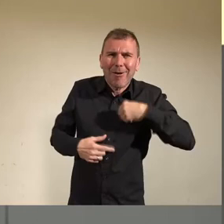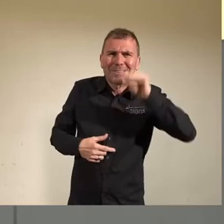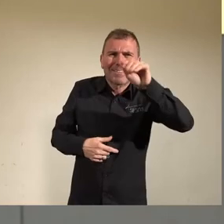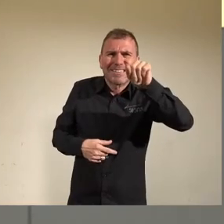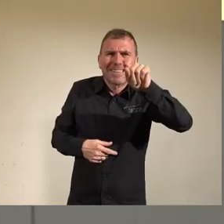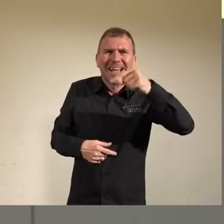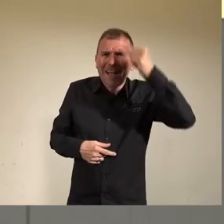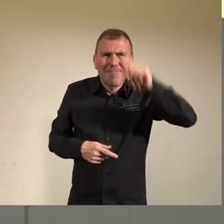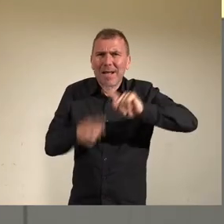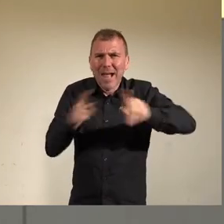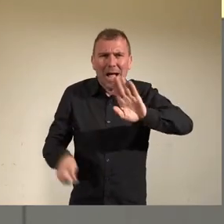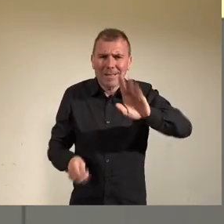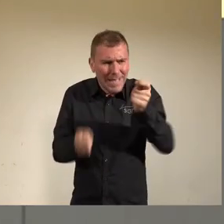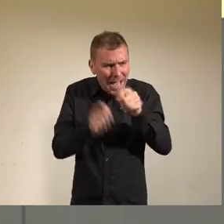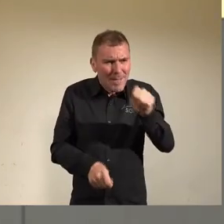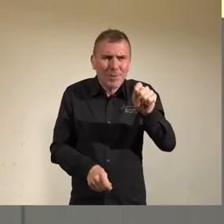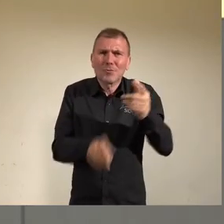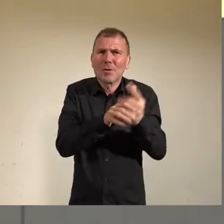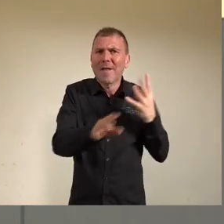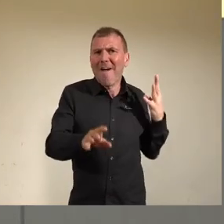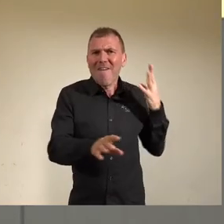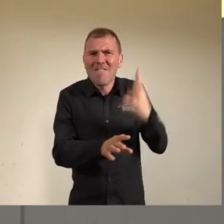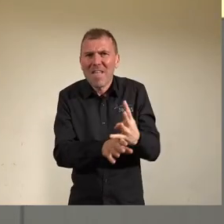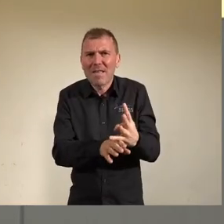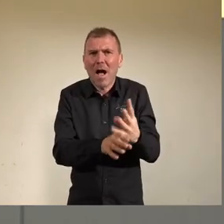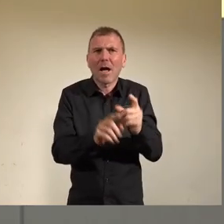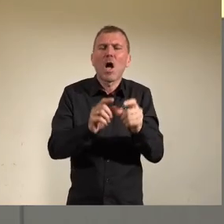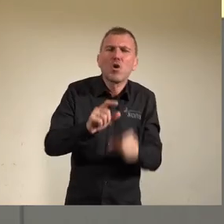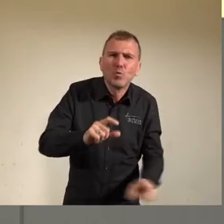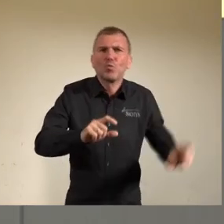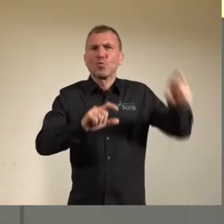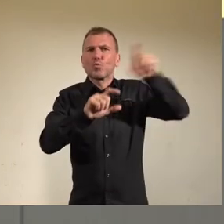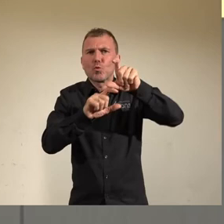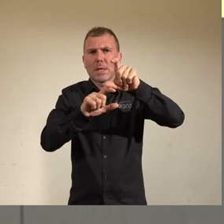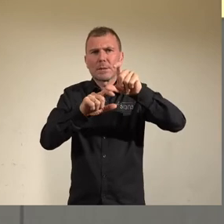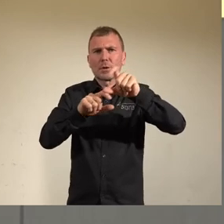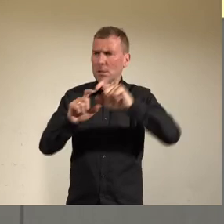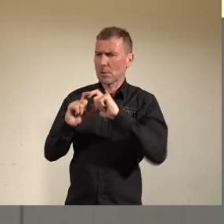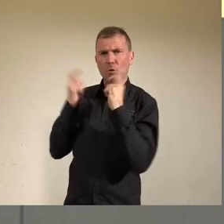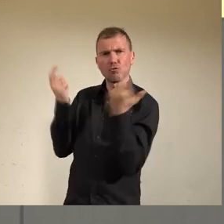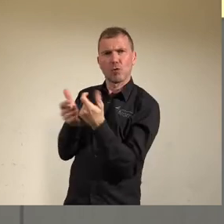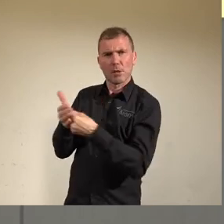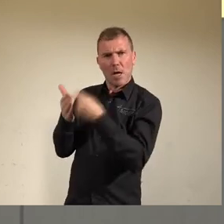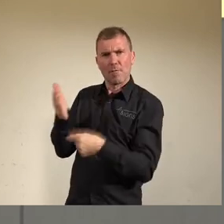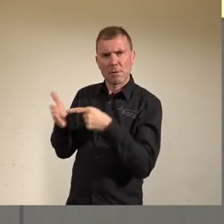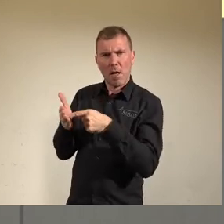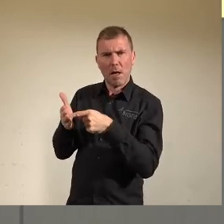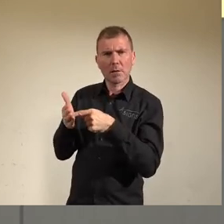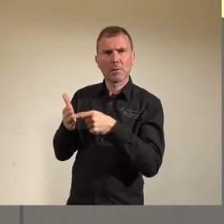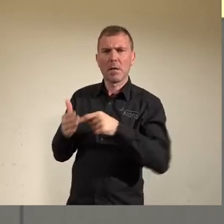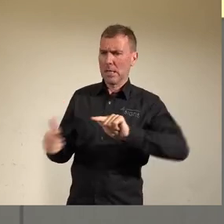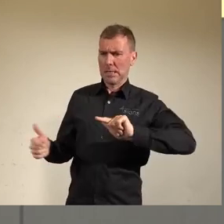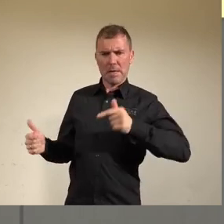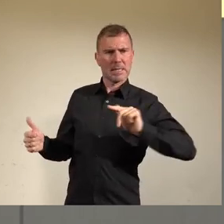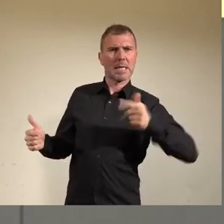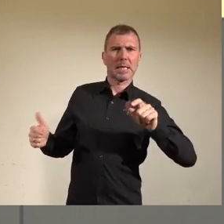diese Beschlüsse, die wir seit 4 Jahren haben, dass zusätzlich zum Stadionkonzessionsvertrag Liga unabhängig, zweite und dritte